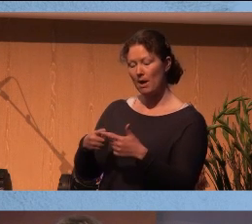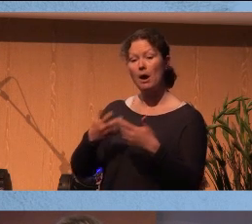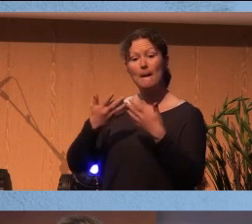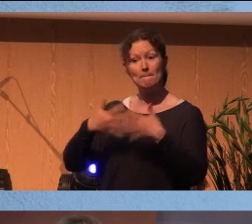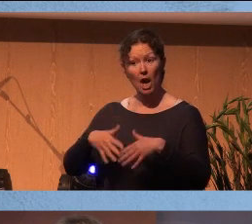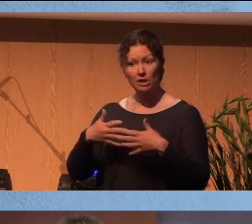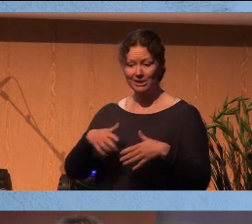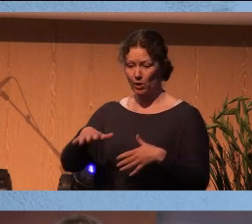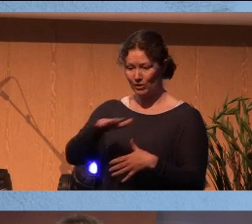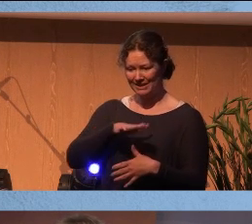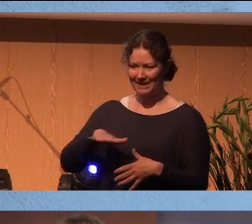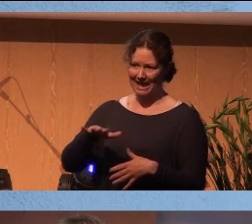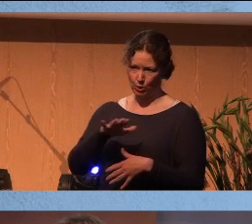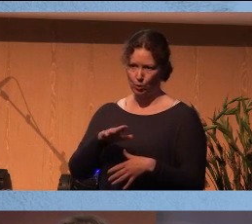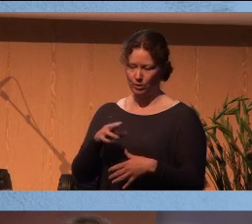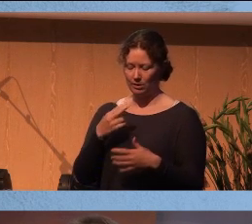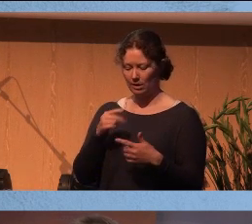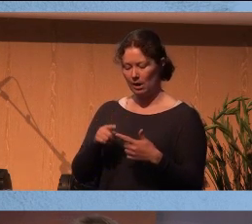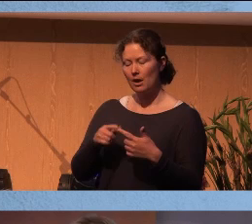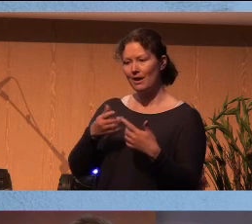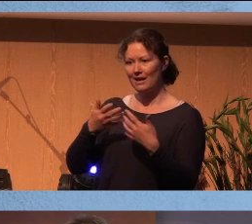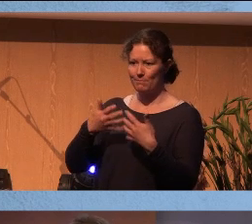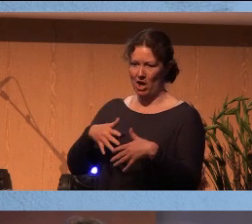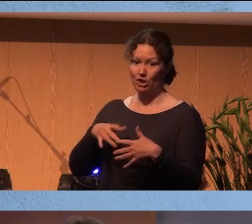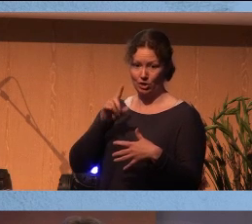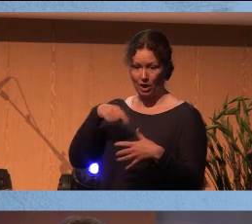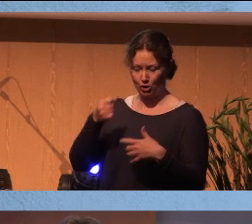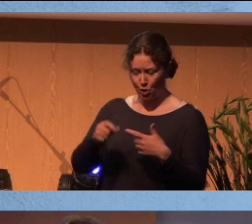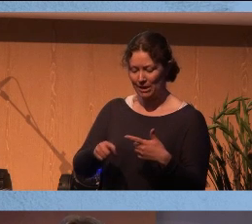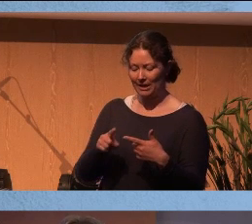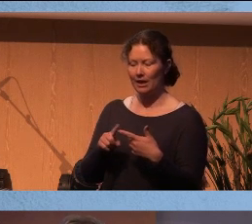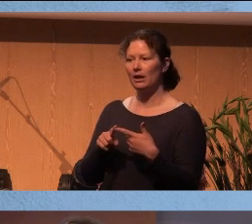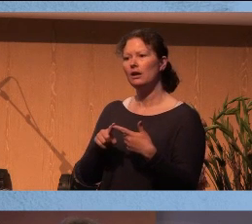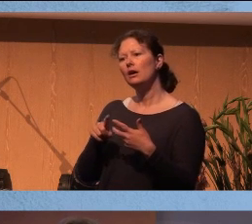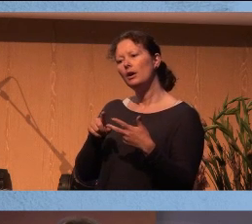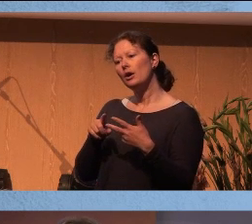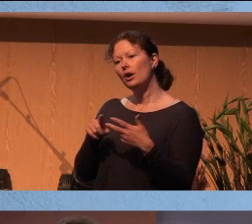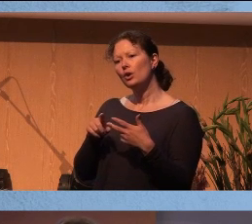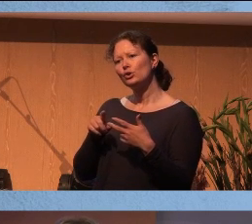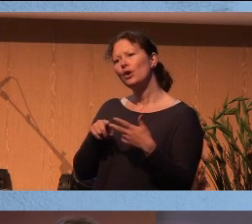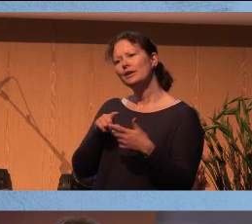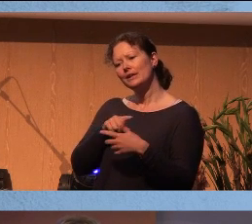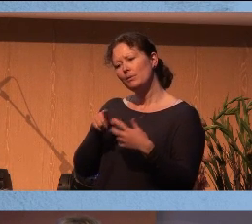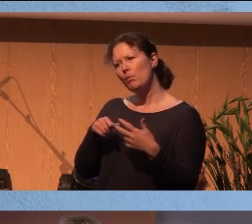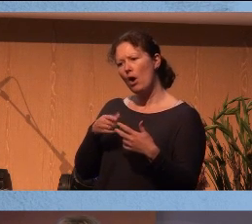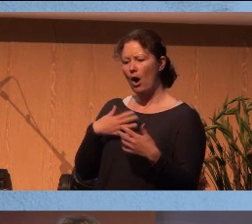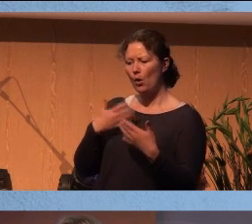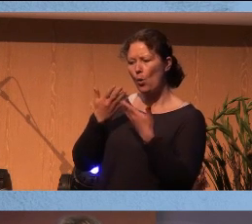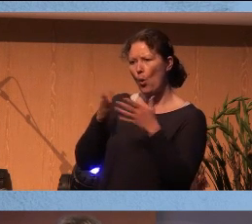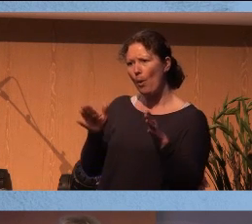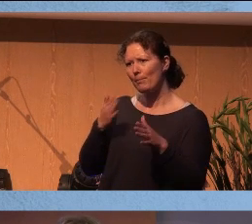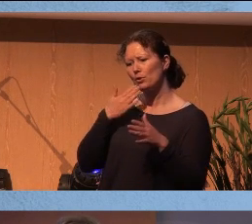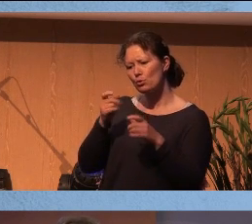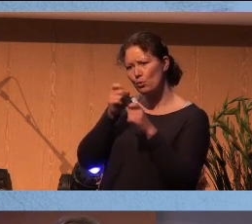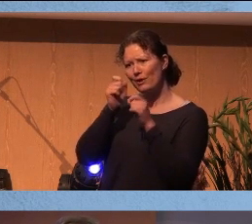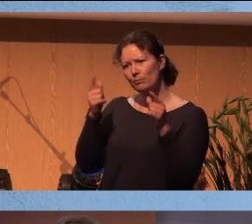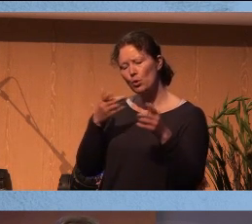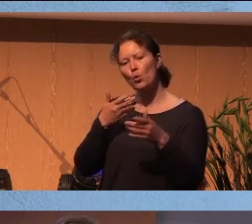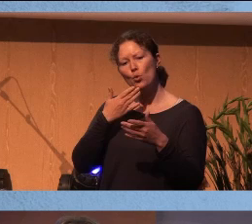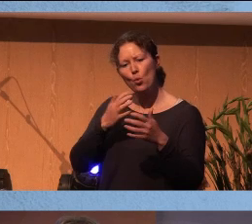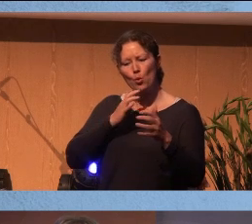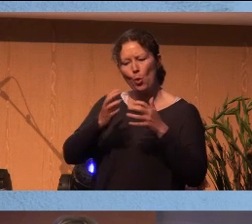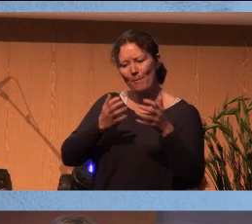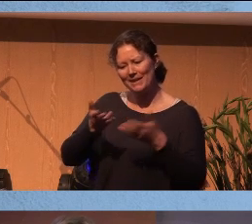Bransjen, sektoren, kalte Bjørne. Bransjen kan gjøre det. Må være preget av en åpen og god informasjon og kommunikasjon.